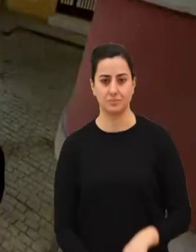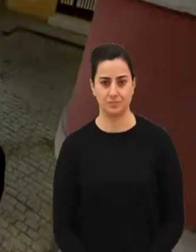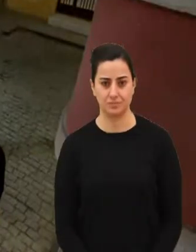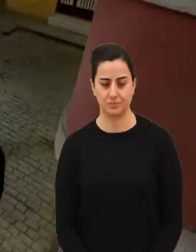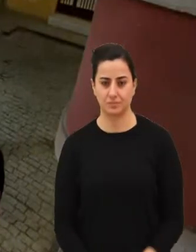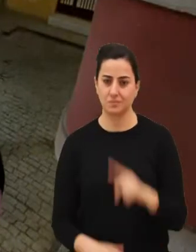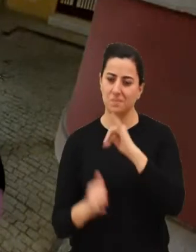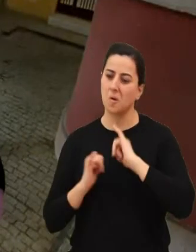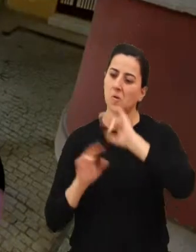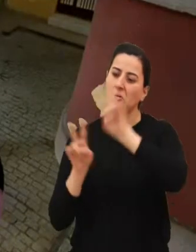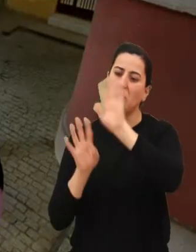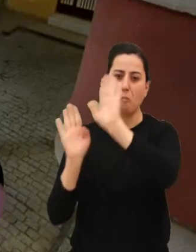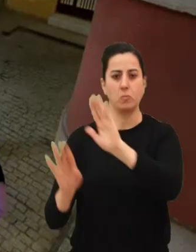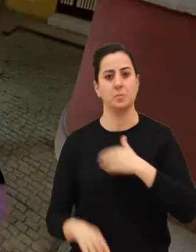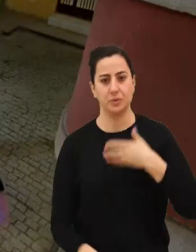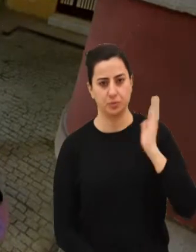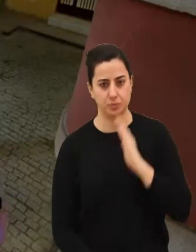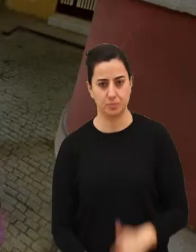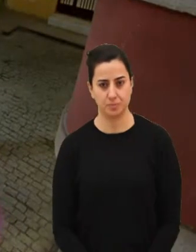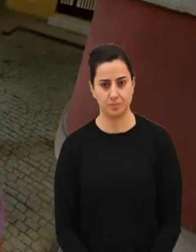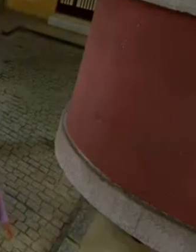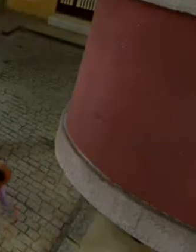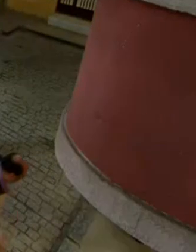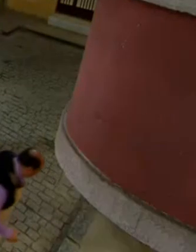Sen de kurul bak televizora, hadi.